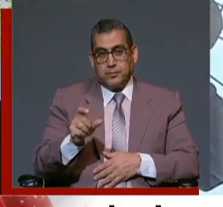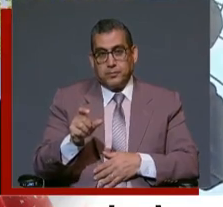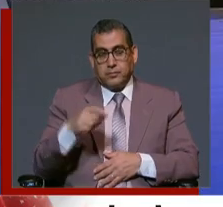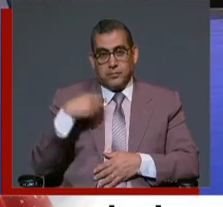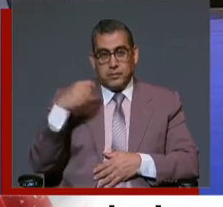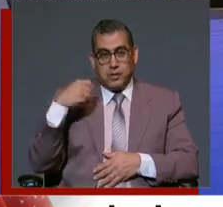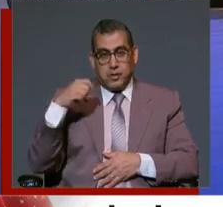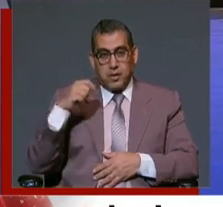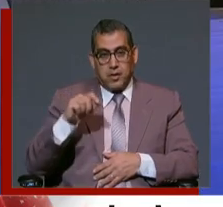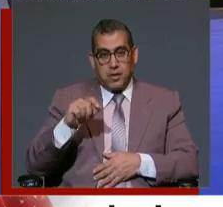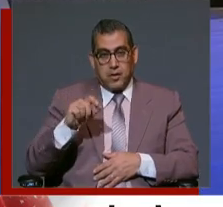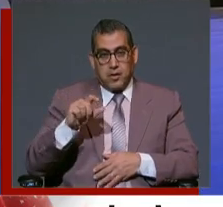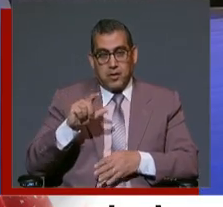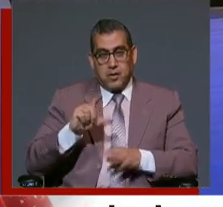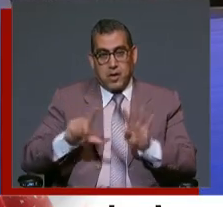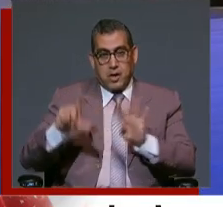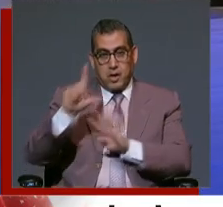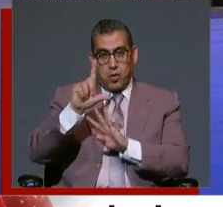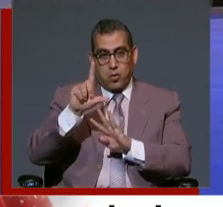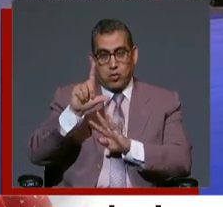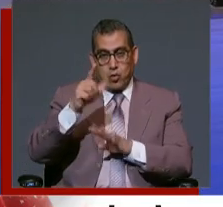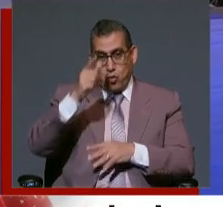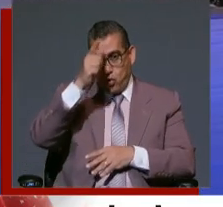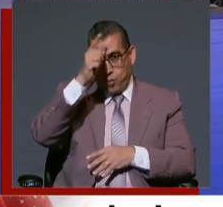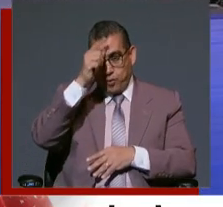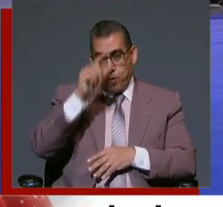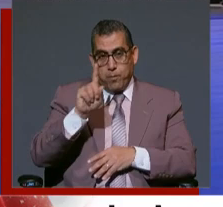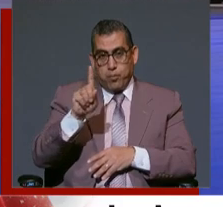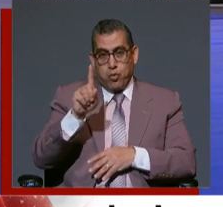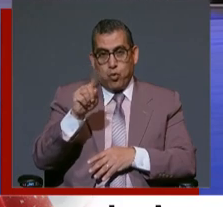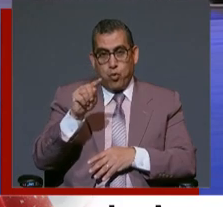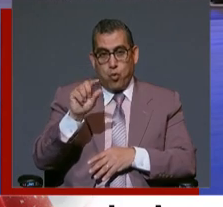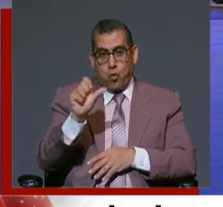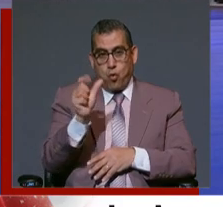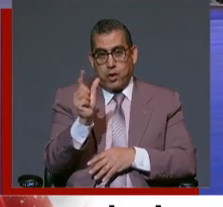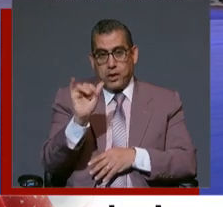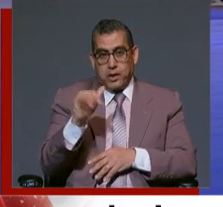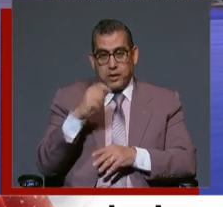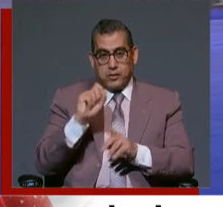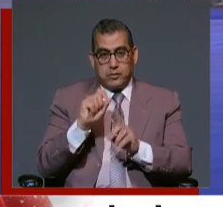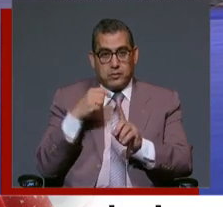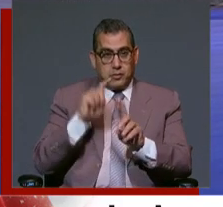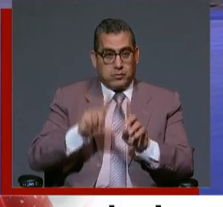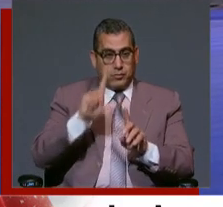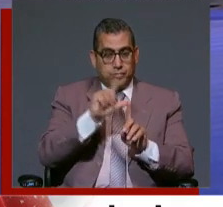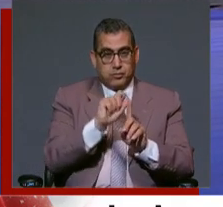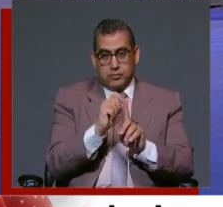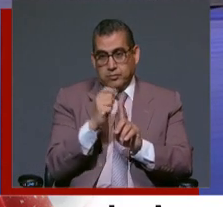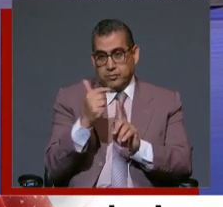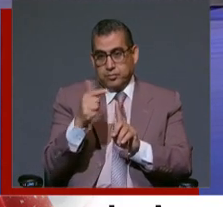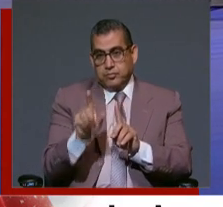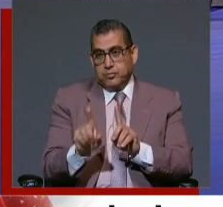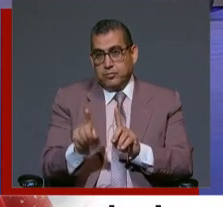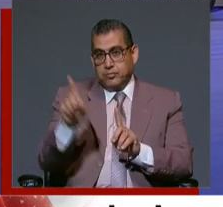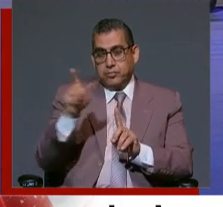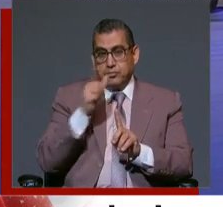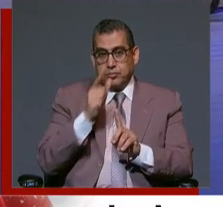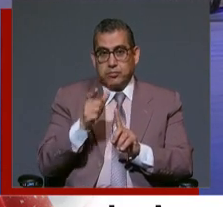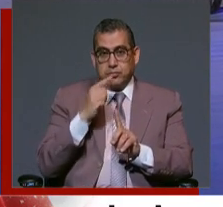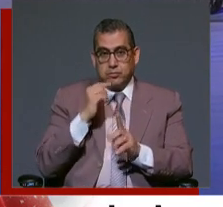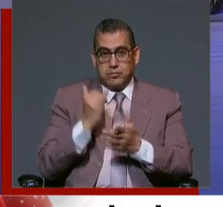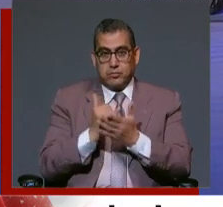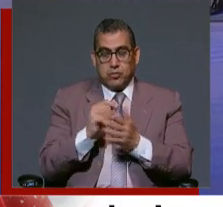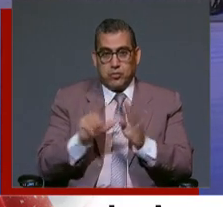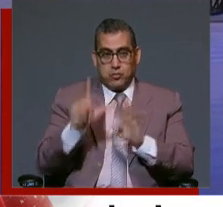رئيس وزراء جمهورية بوروندي، ممثلا لفخامة السيد إيفيريستي ندايشيمي